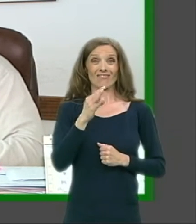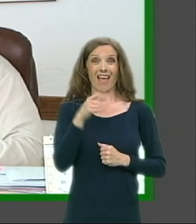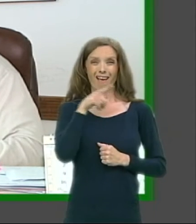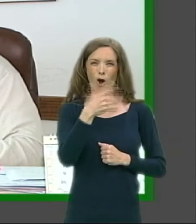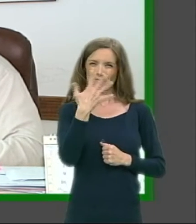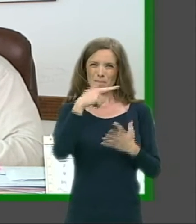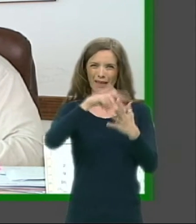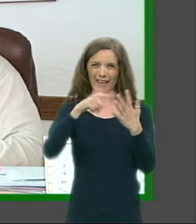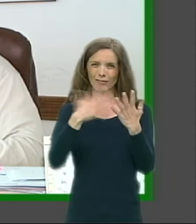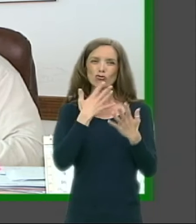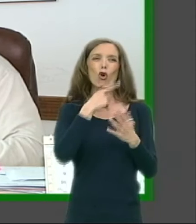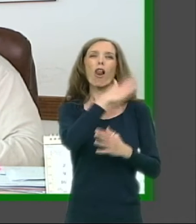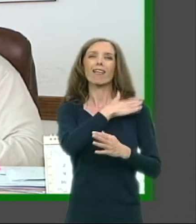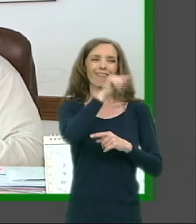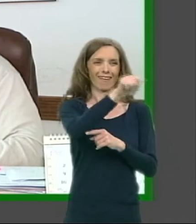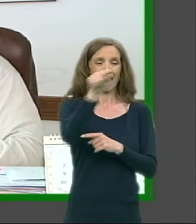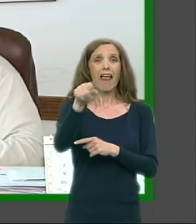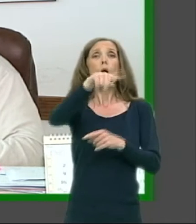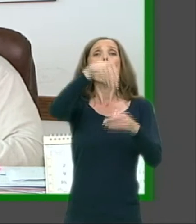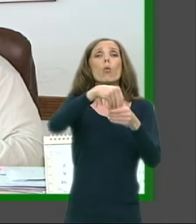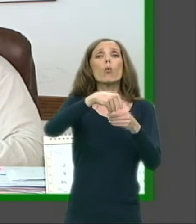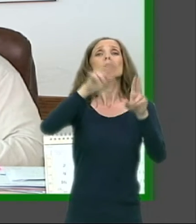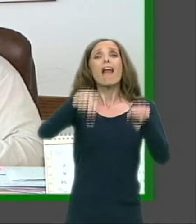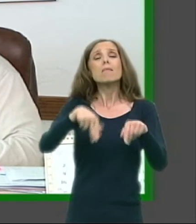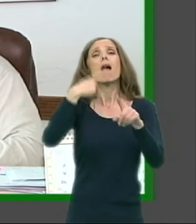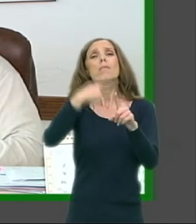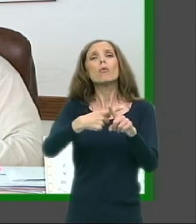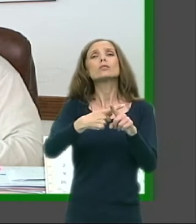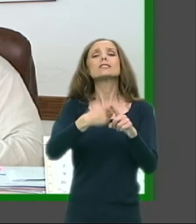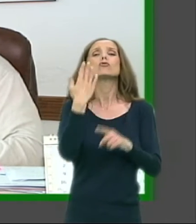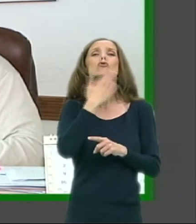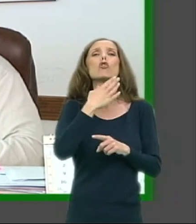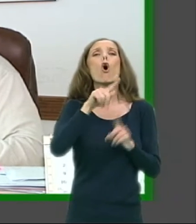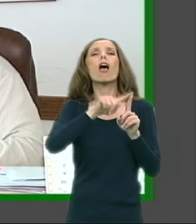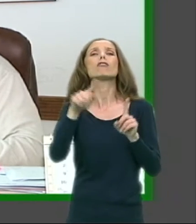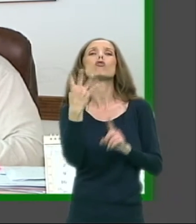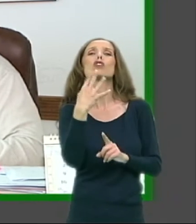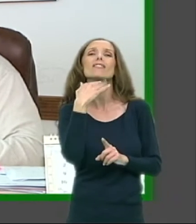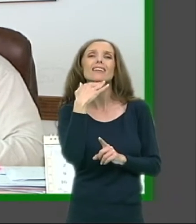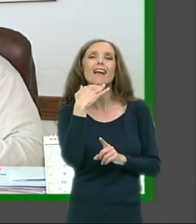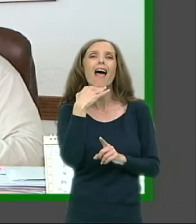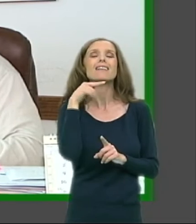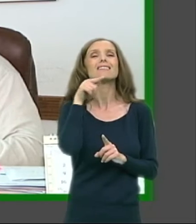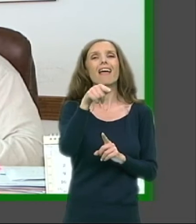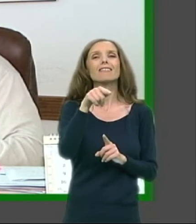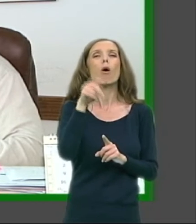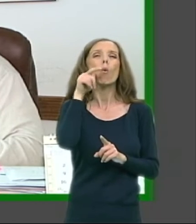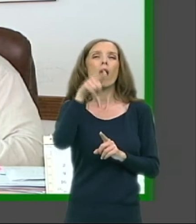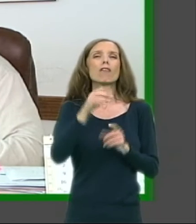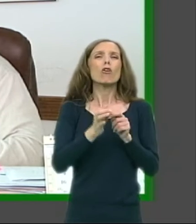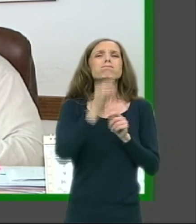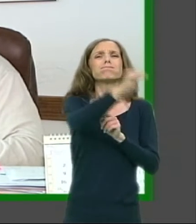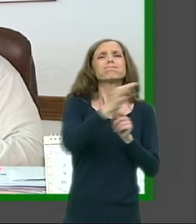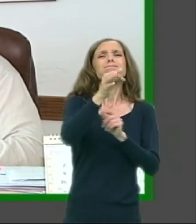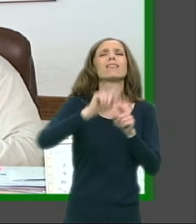ovih osmorazrednih škola na terenu ima u svom sastavu i četvororazredna izdvojena odeljenja koja se uglavnom nalaze